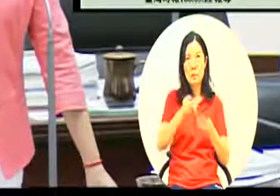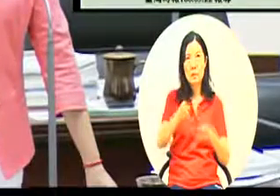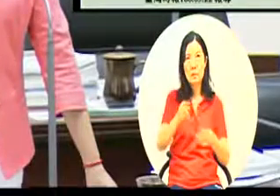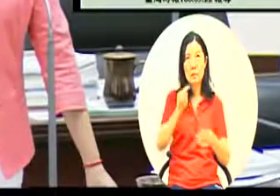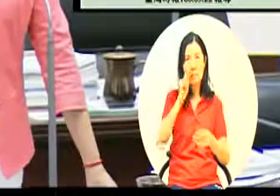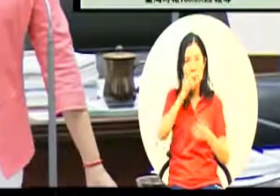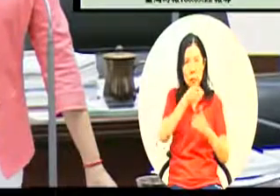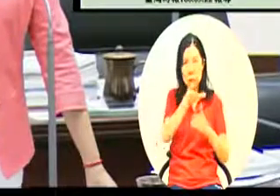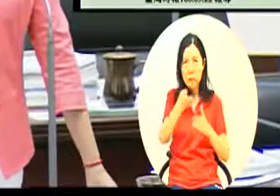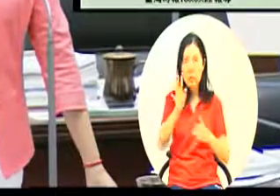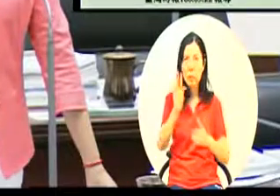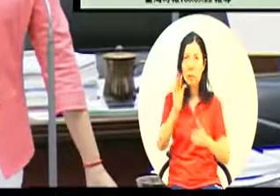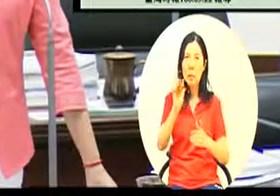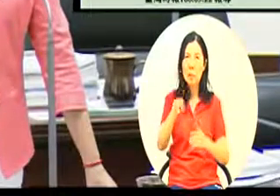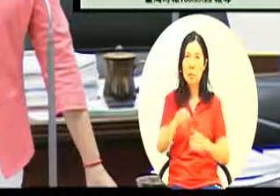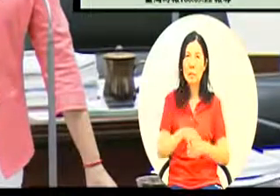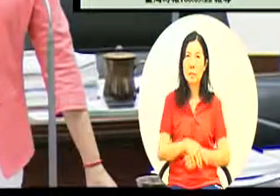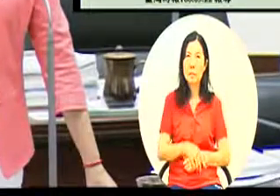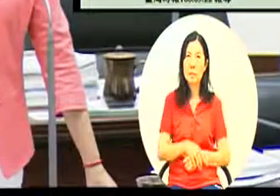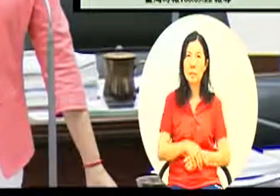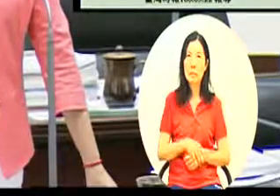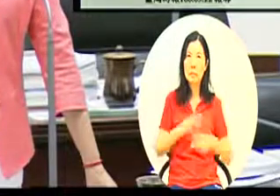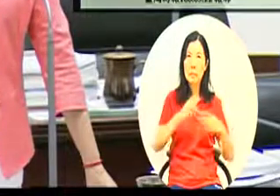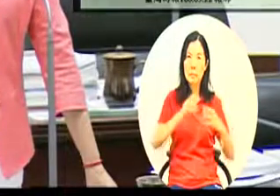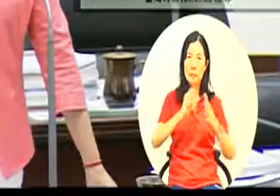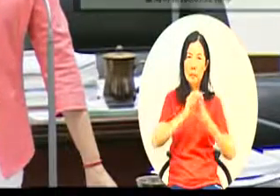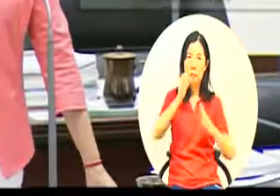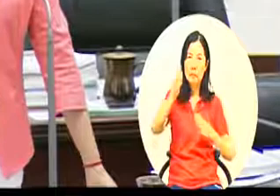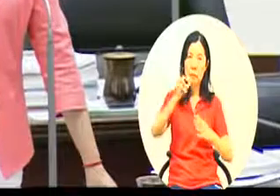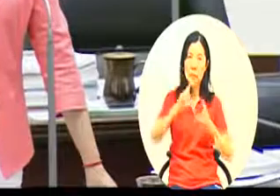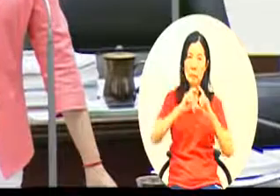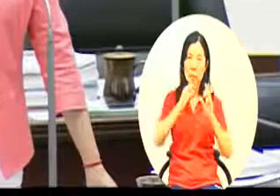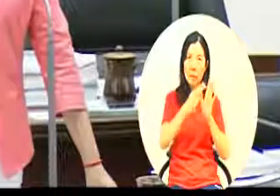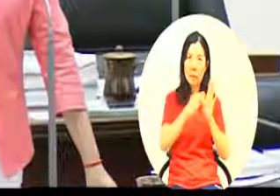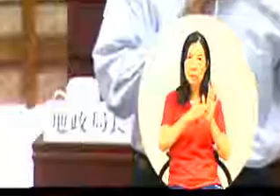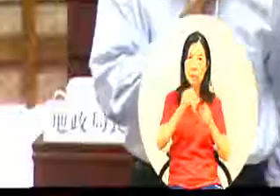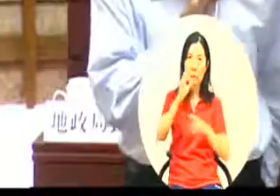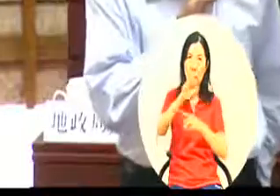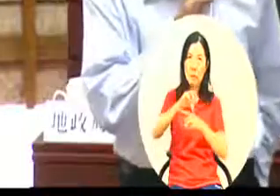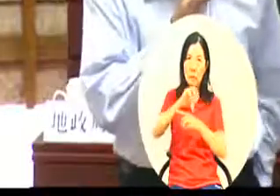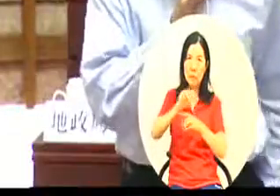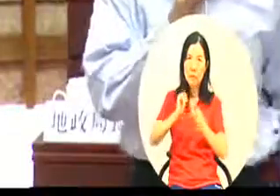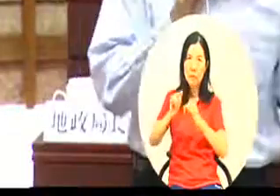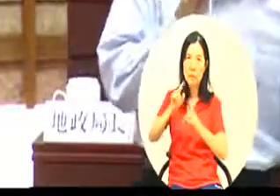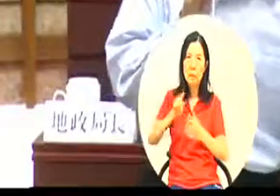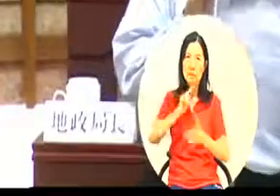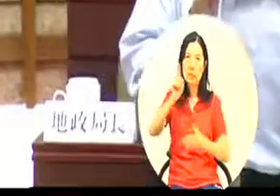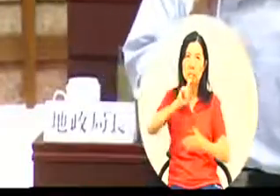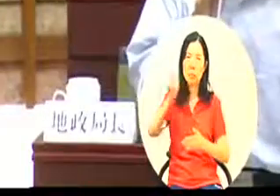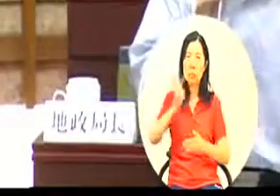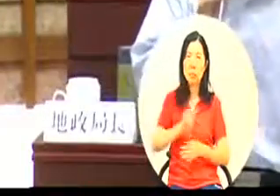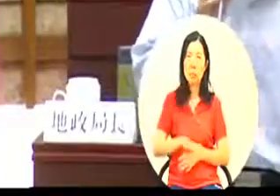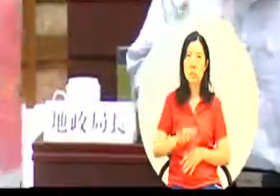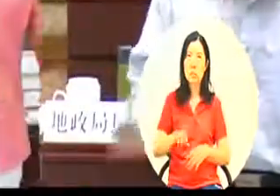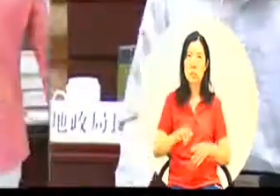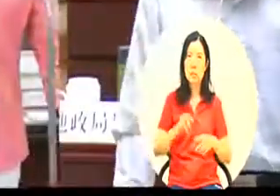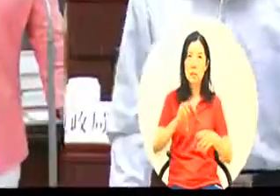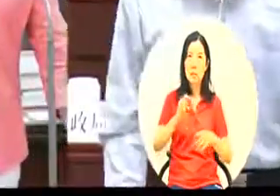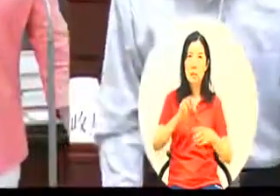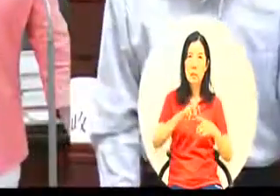吗？ 请蔡局长回答。 农民都在澄清呢。 好，谢谢议长，谢谢李议员